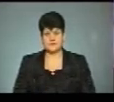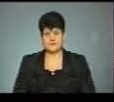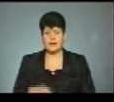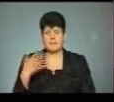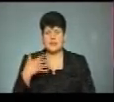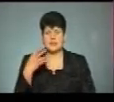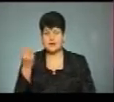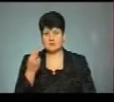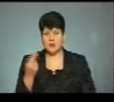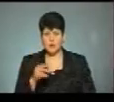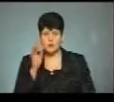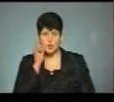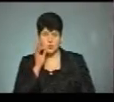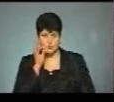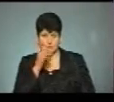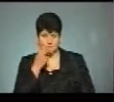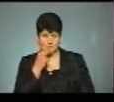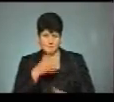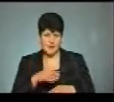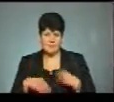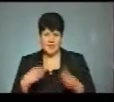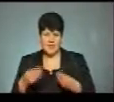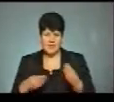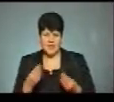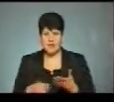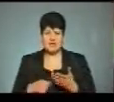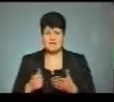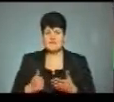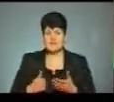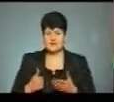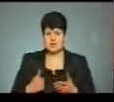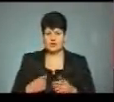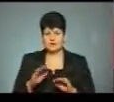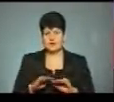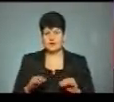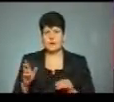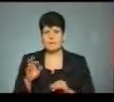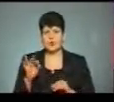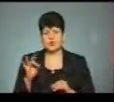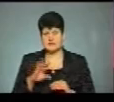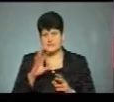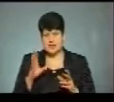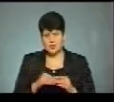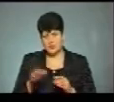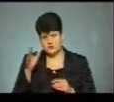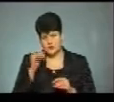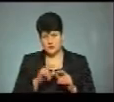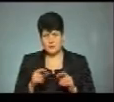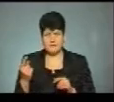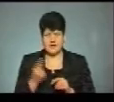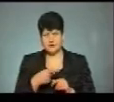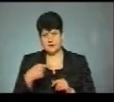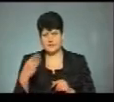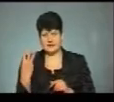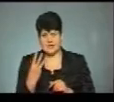50 малюнків та солодощі передали для військових в зону операції об'єднаних сил школярі Борщівської загальноосвітньої школи 1-3